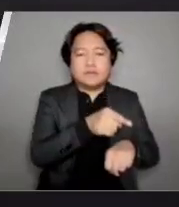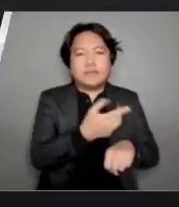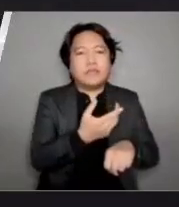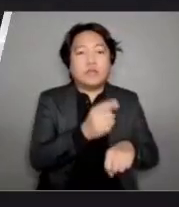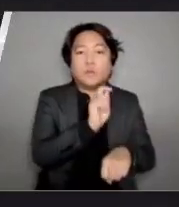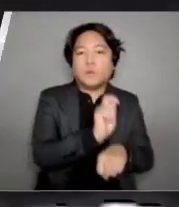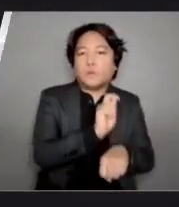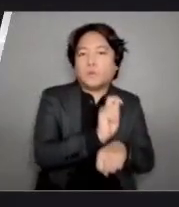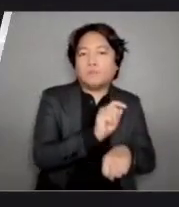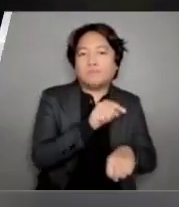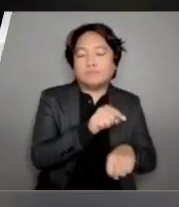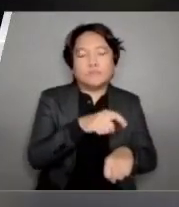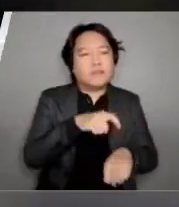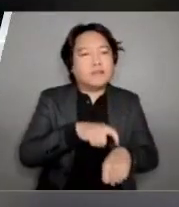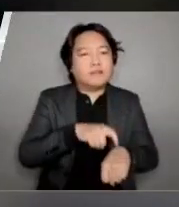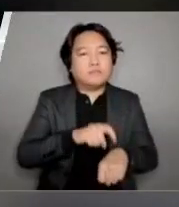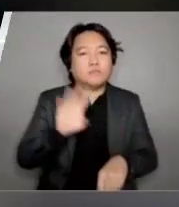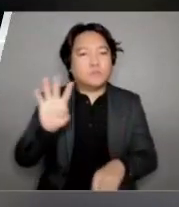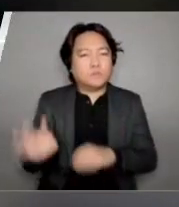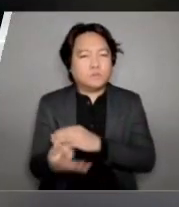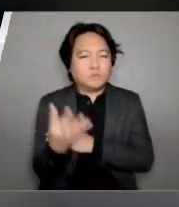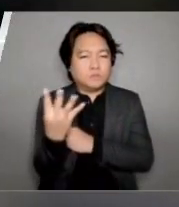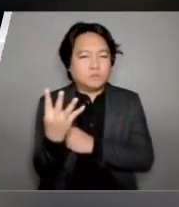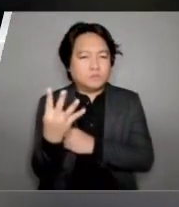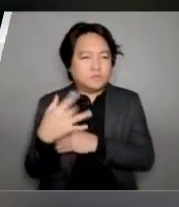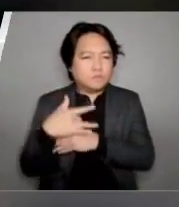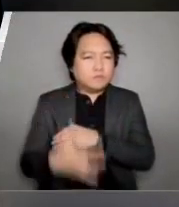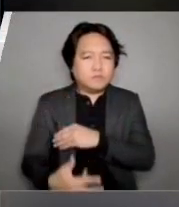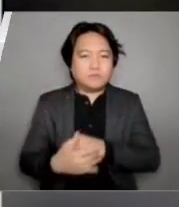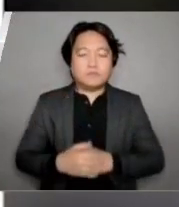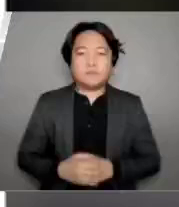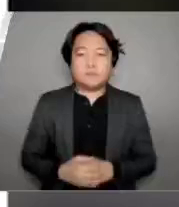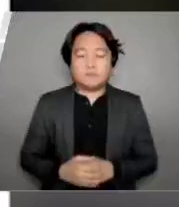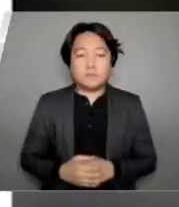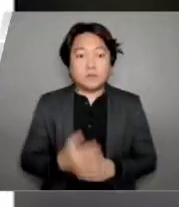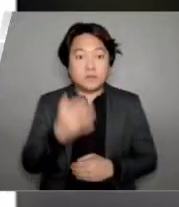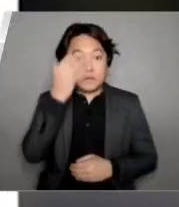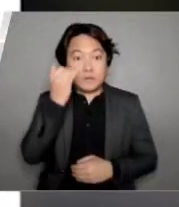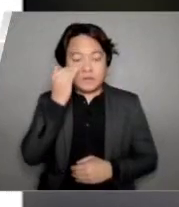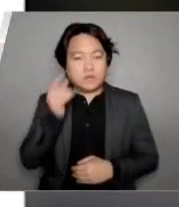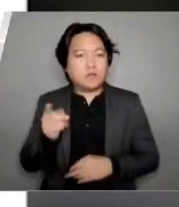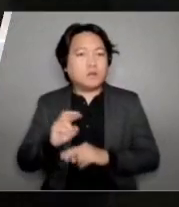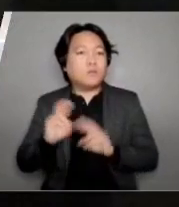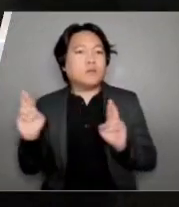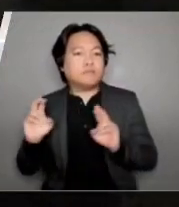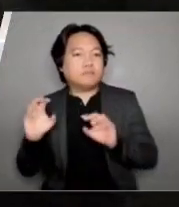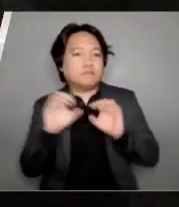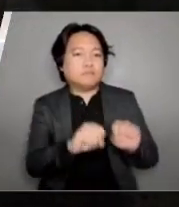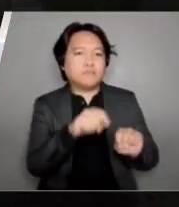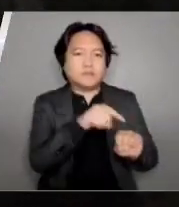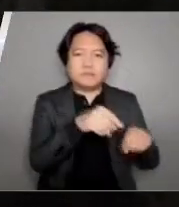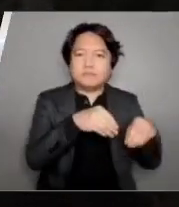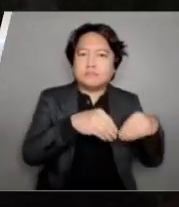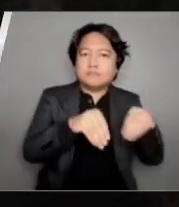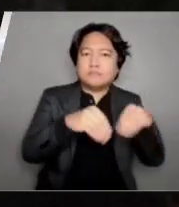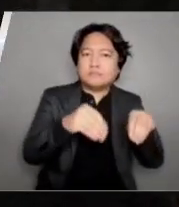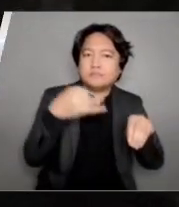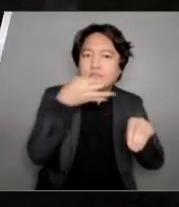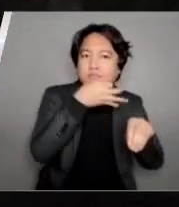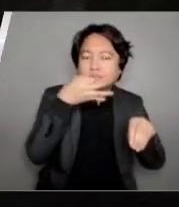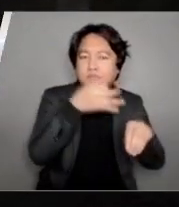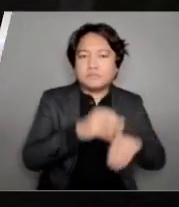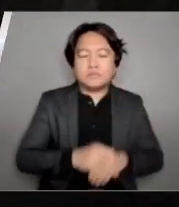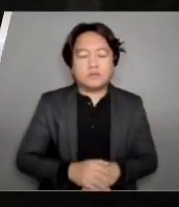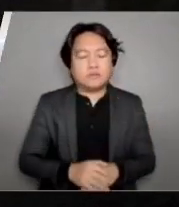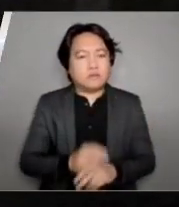alas 4 kaninang madaling araw. Para yan maikasa ang buy-bust operation laban sa isang tulak umano ng droga. Mahirap puntahan ang lugar kaya hindi